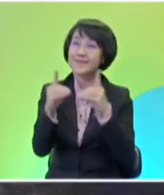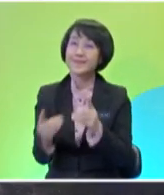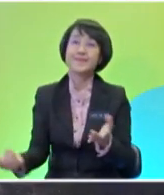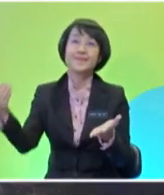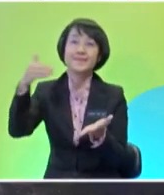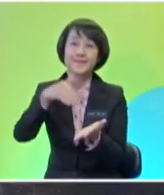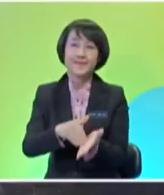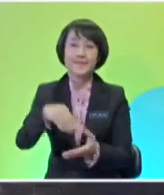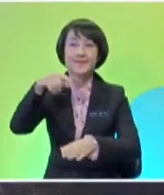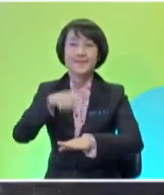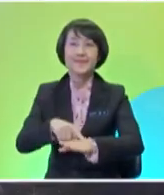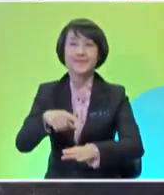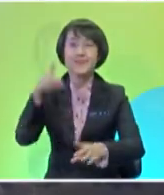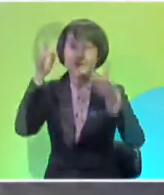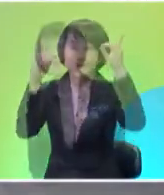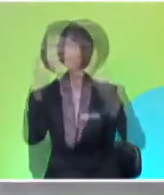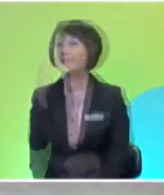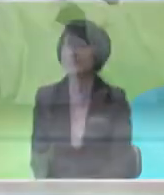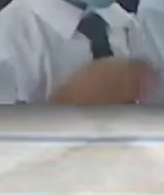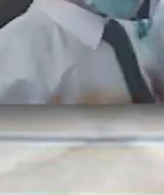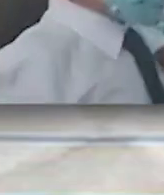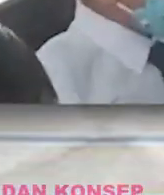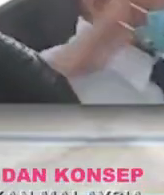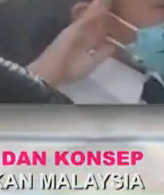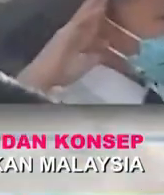Dedek TVN bye bye